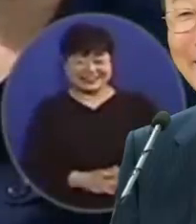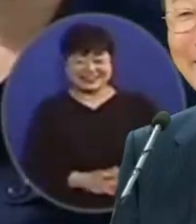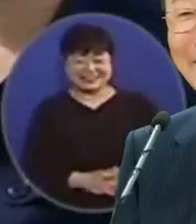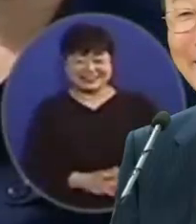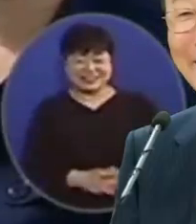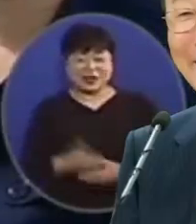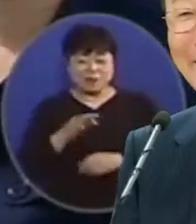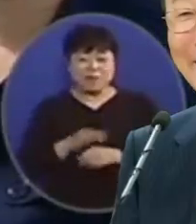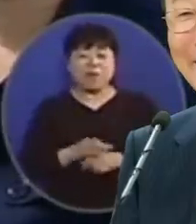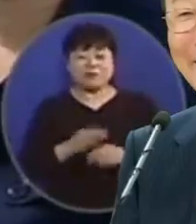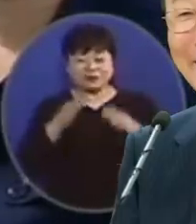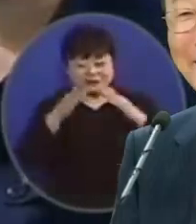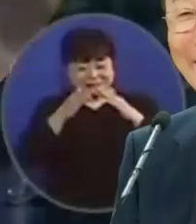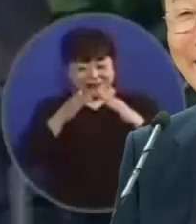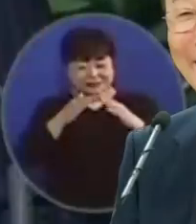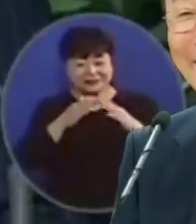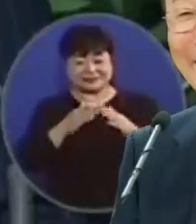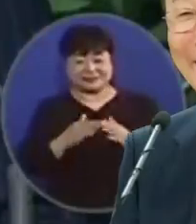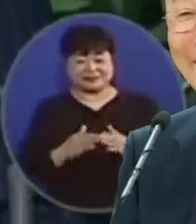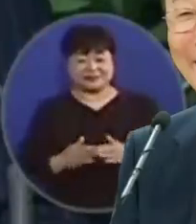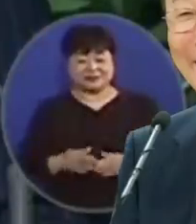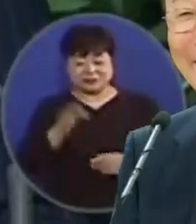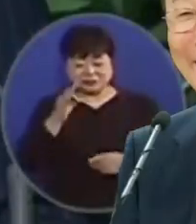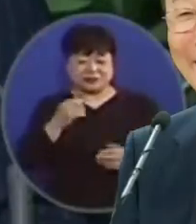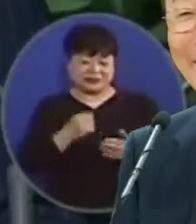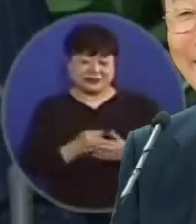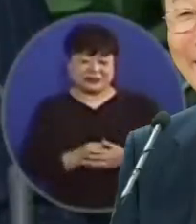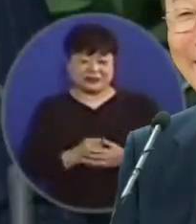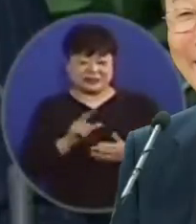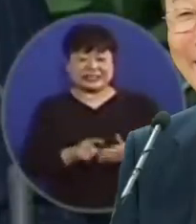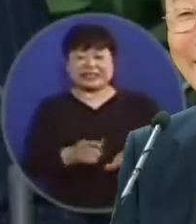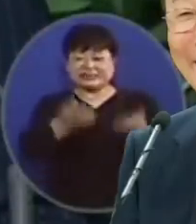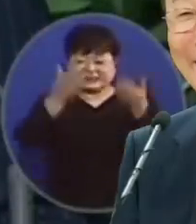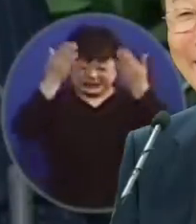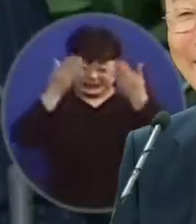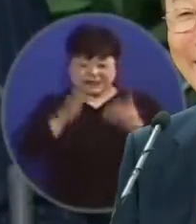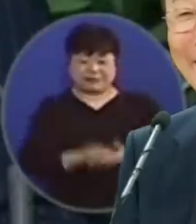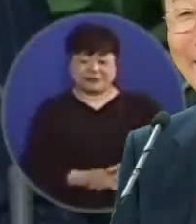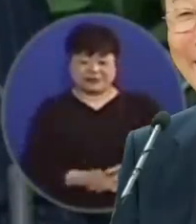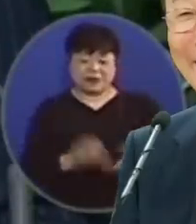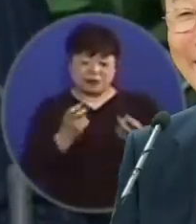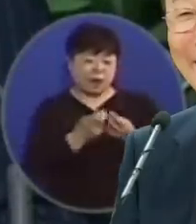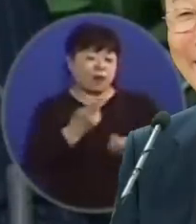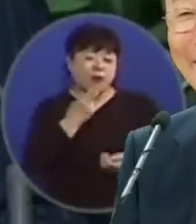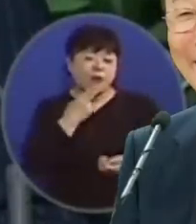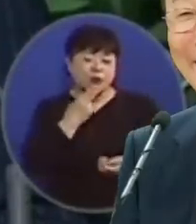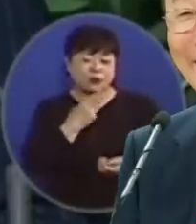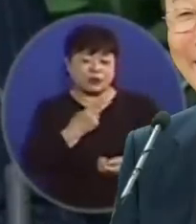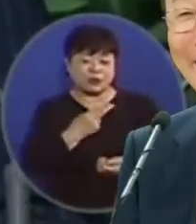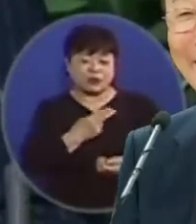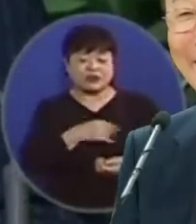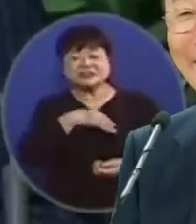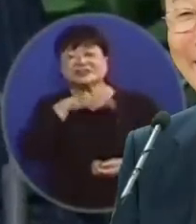왜 육신의 장막집은 이 물질로 되어 있기 때문에 세월이 지나게 되면 별 도리 없이